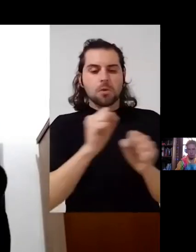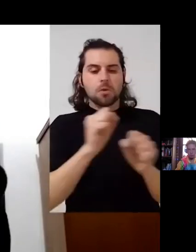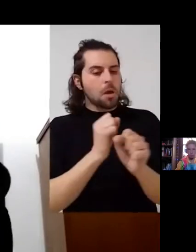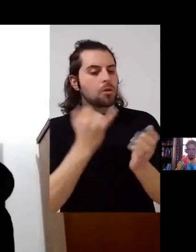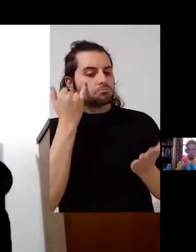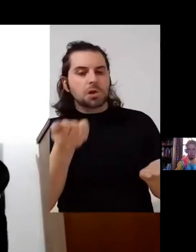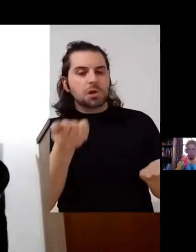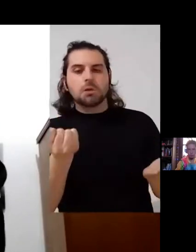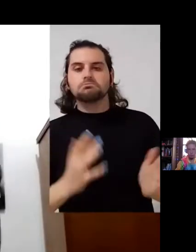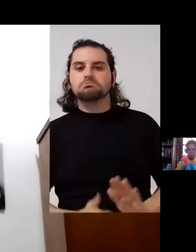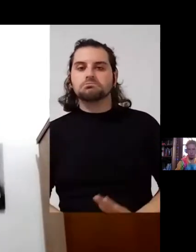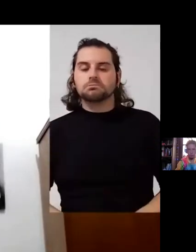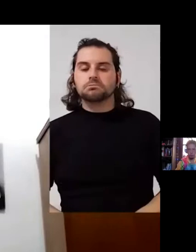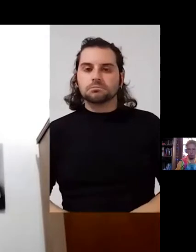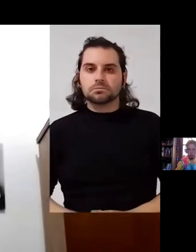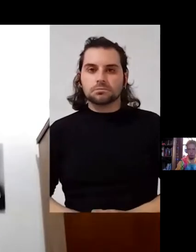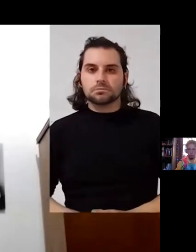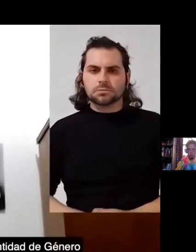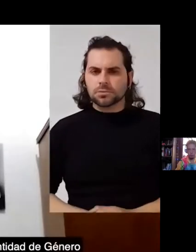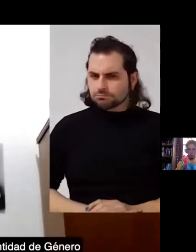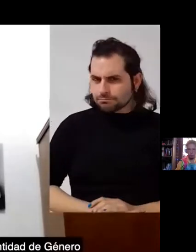un problème bureaucratique